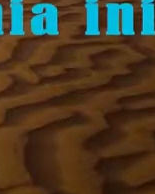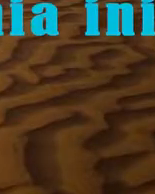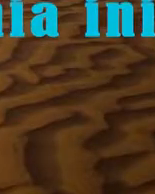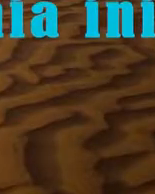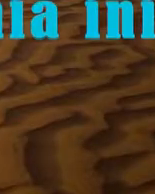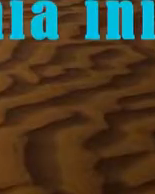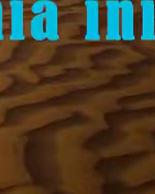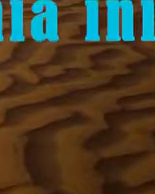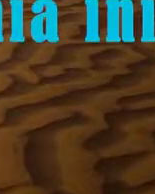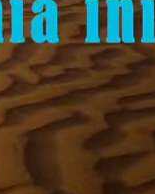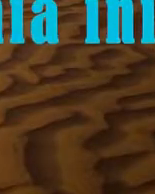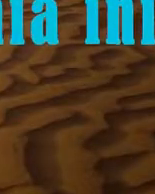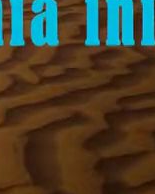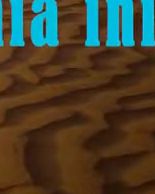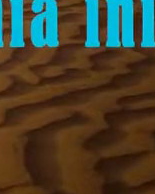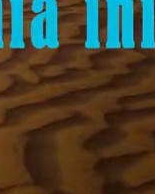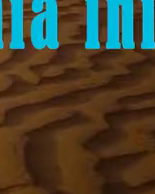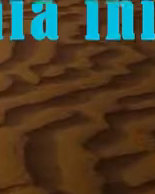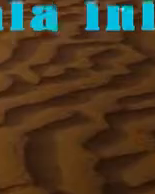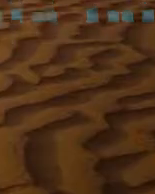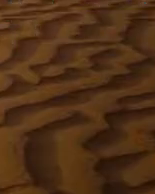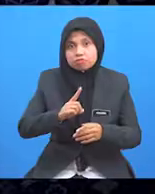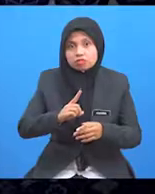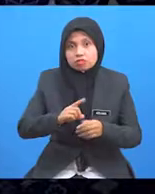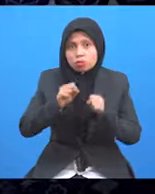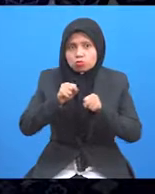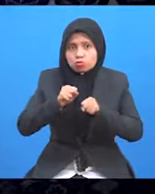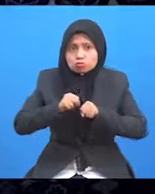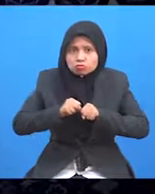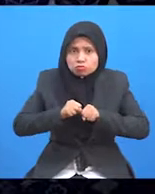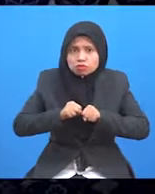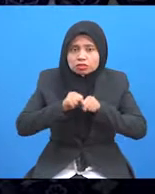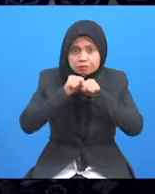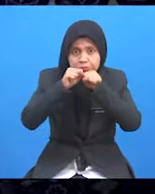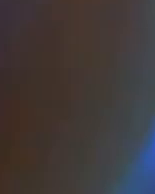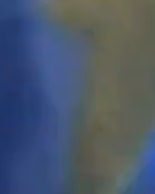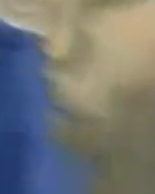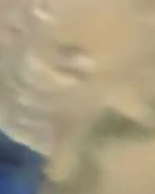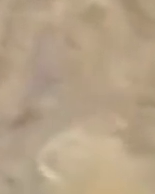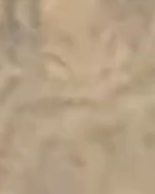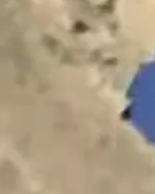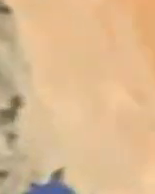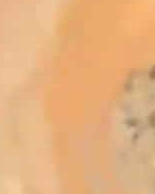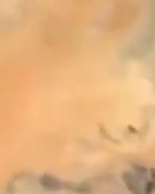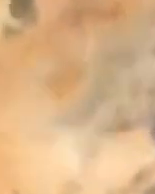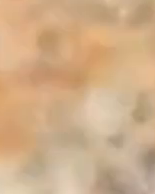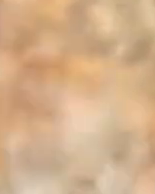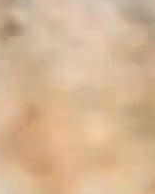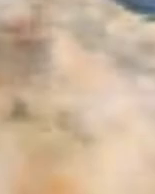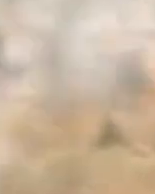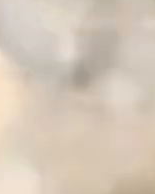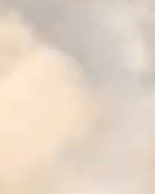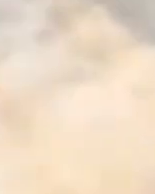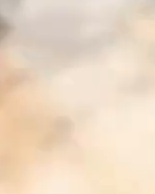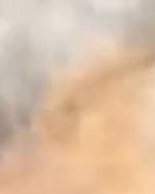tahukah kamu bagaimanakah agama Islam boleh tersebar di dunia ini? Bermula dari